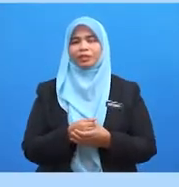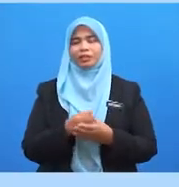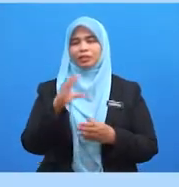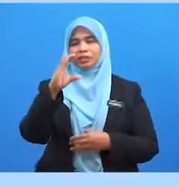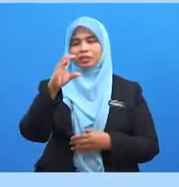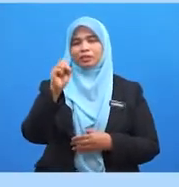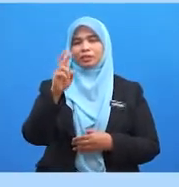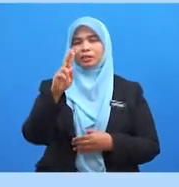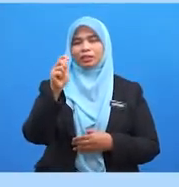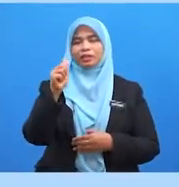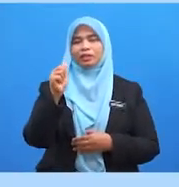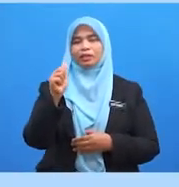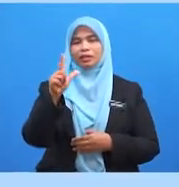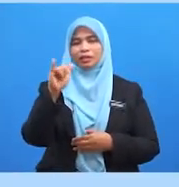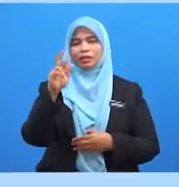alir proses,